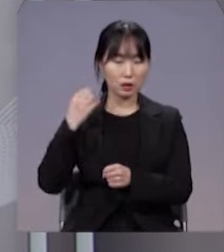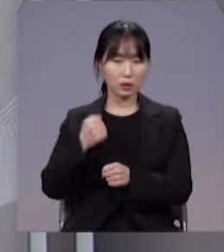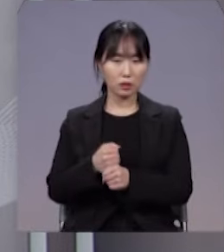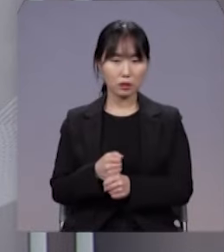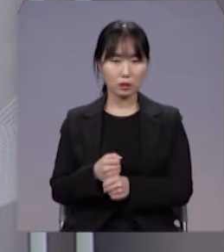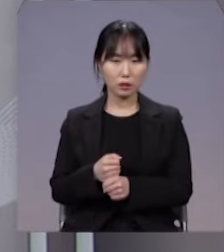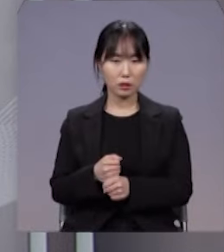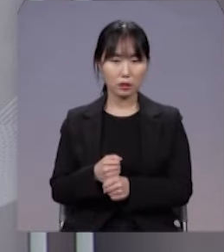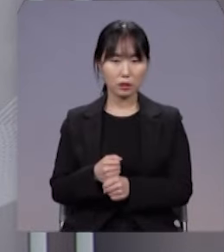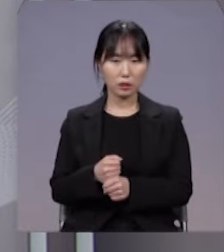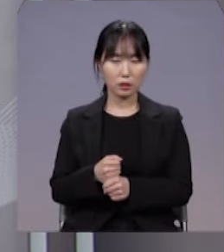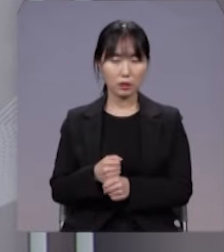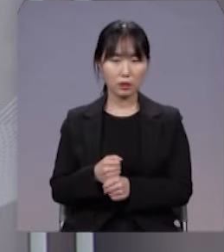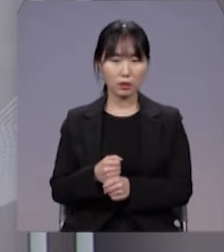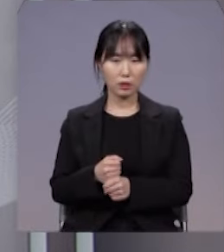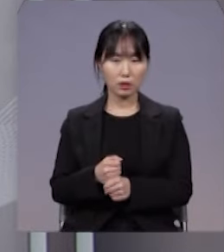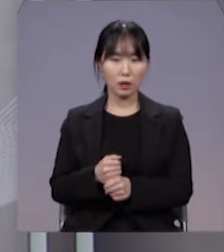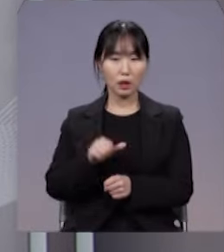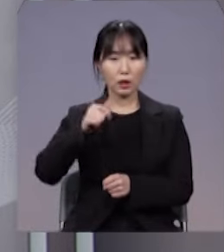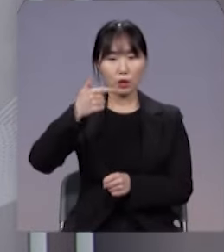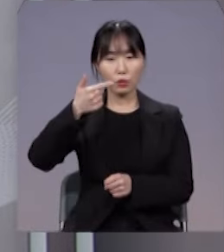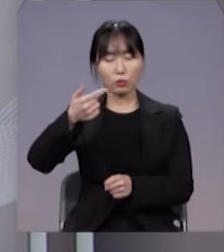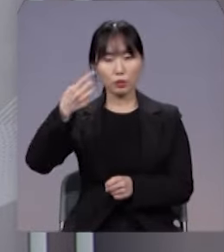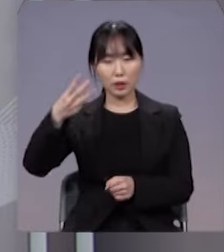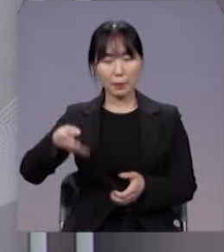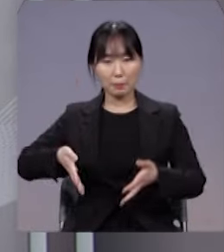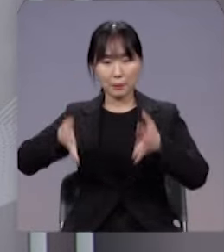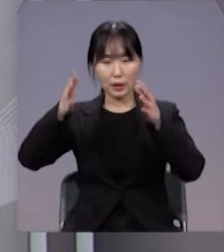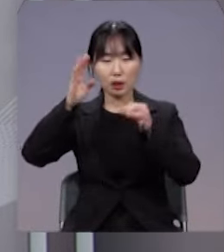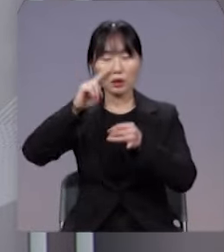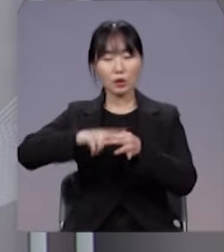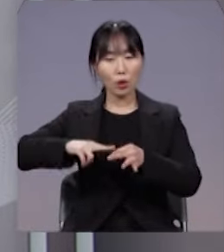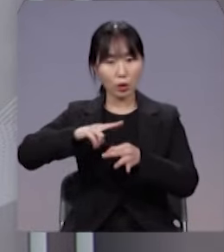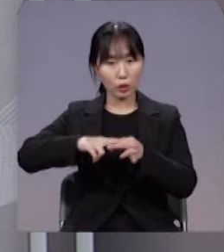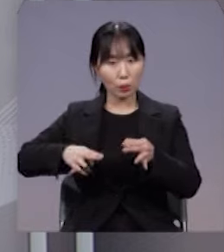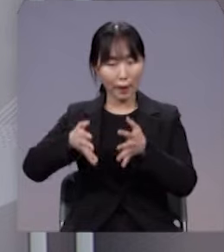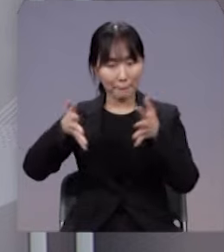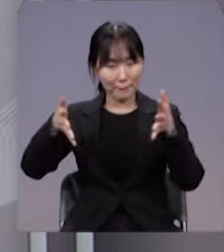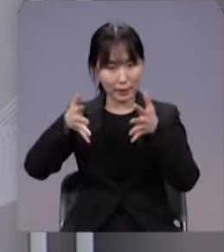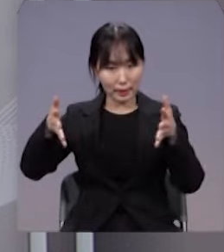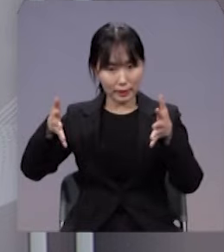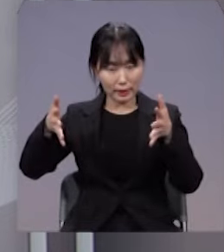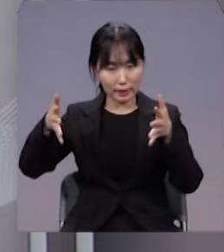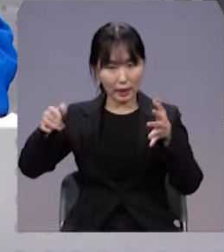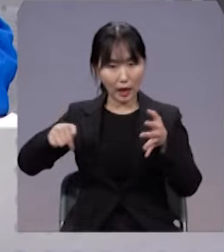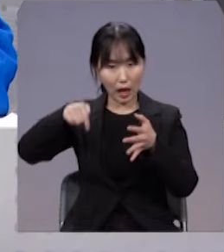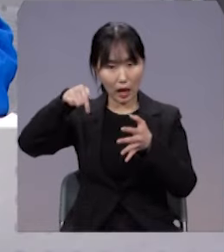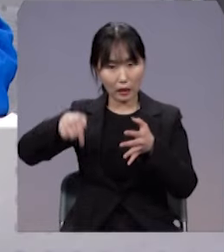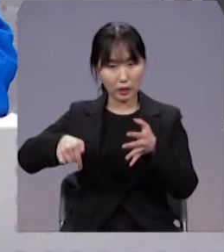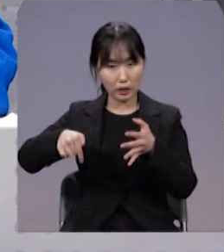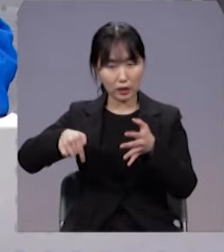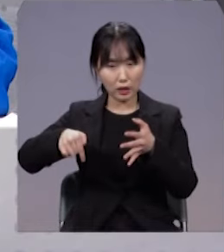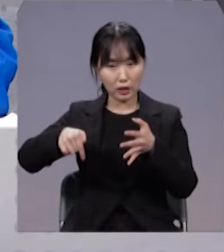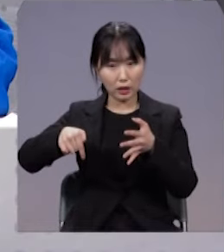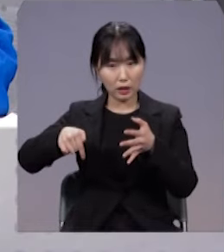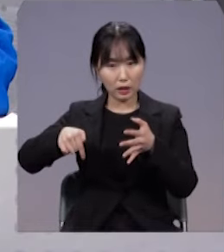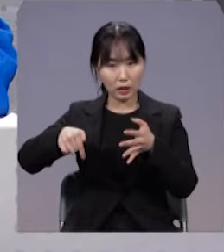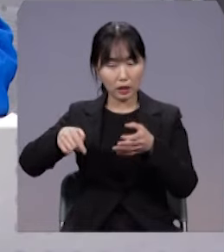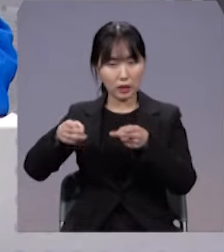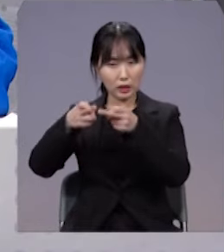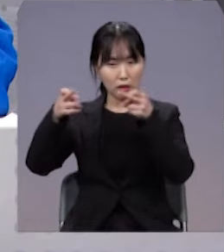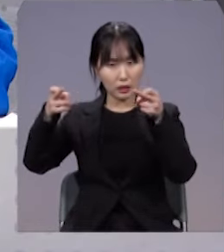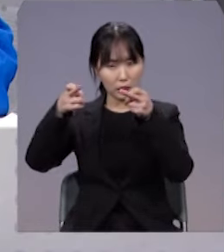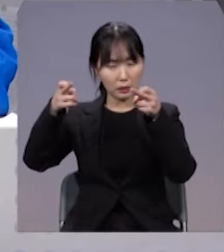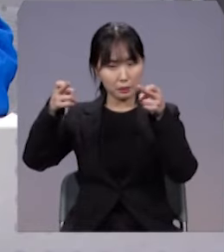그 육산빌딩 인근의 여의도 15 아파트 뭐여 한복판에서 빌딩 11초 오피스텔